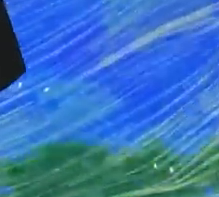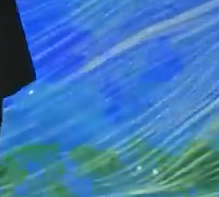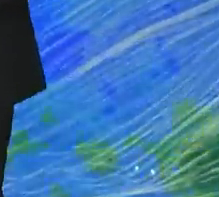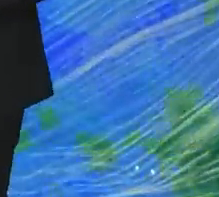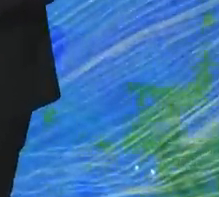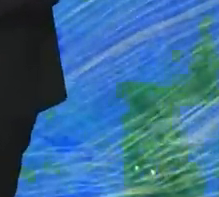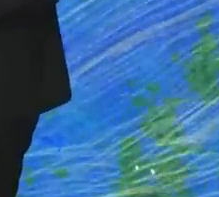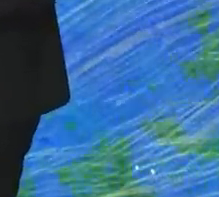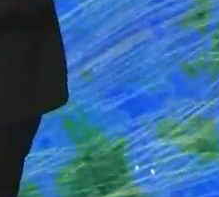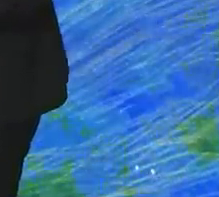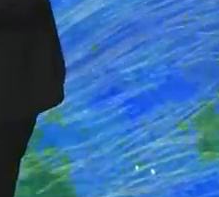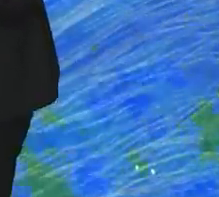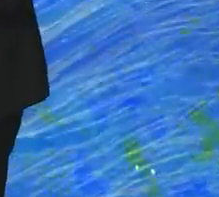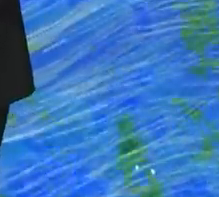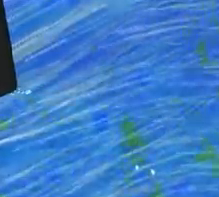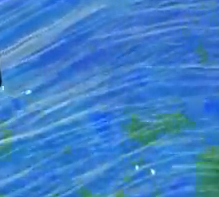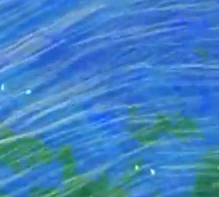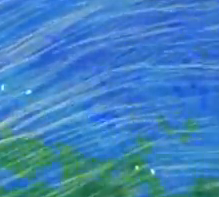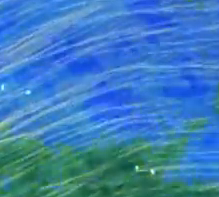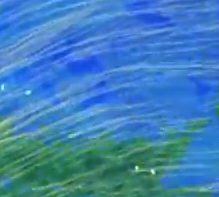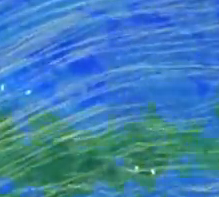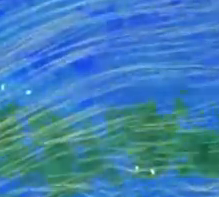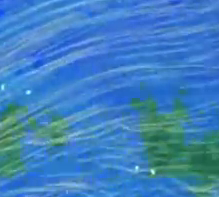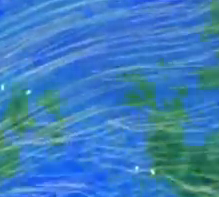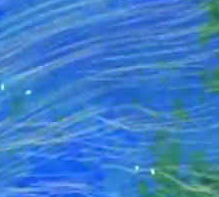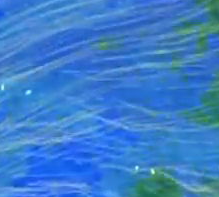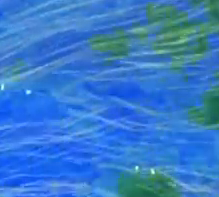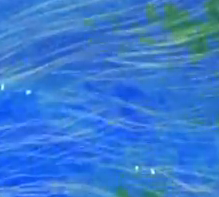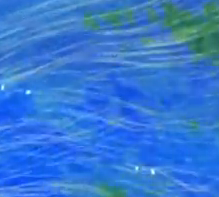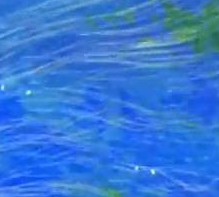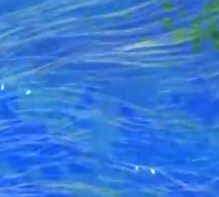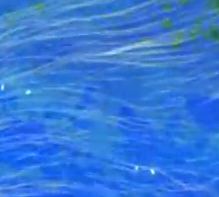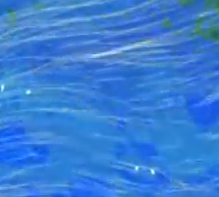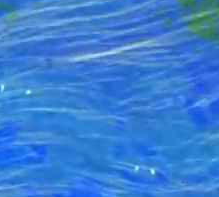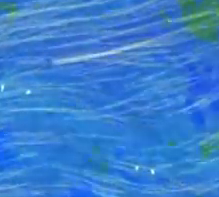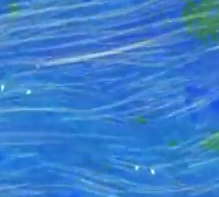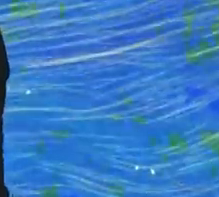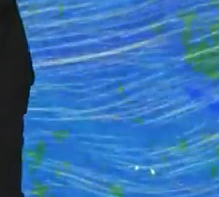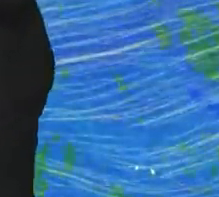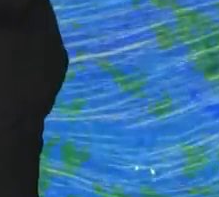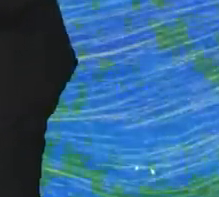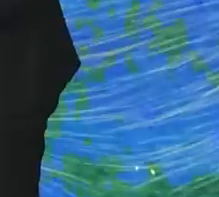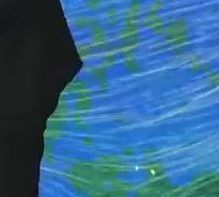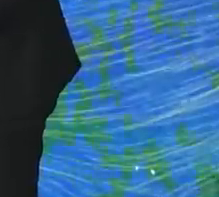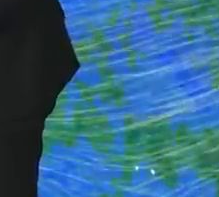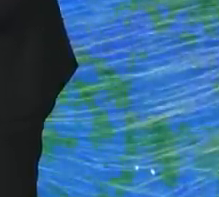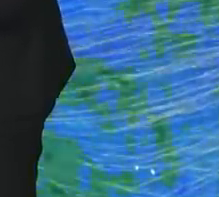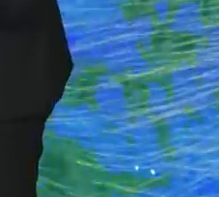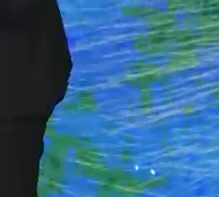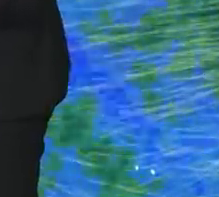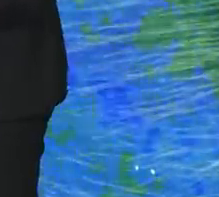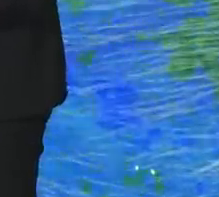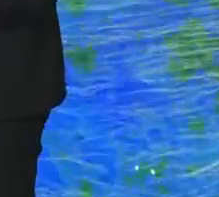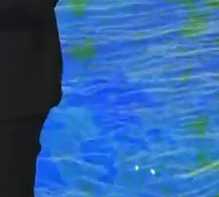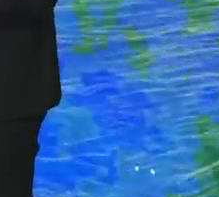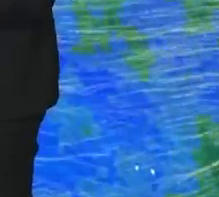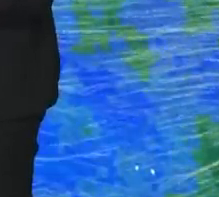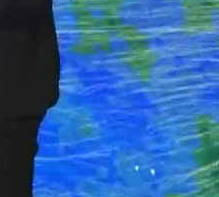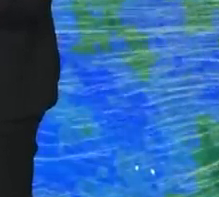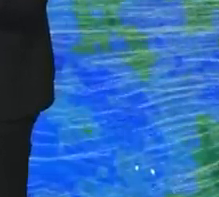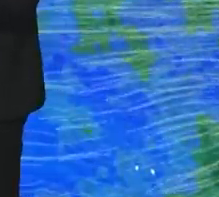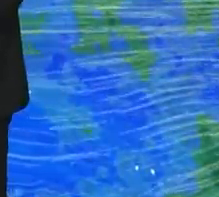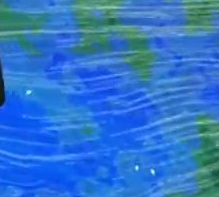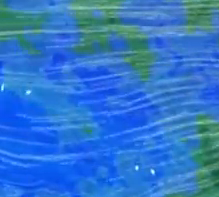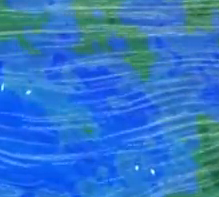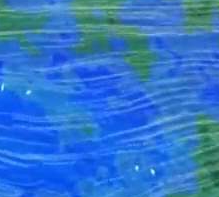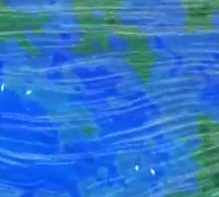pa sa malaking bahagi ng bansa hanggang sa weekend at aatras na pagsapit ng Linggo ang ridge o extension ng high pressure area na